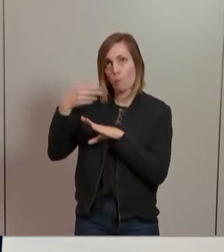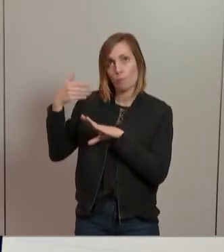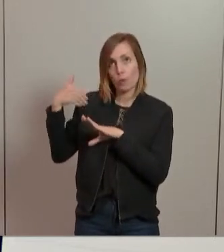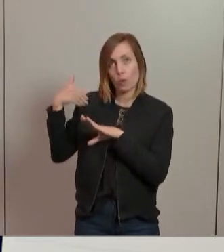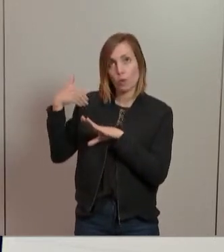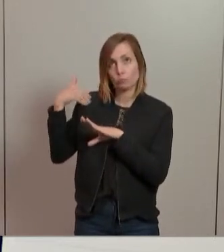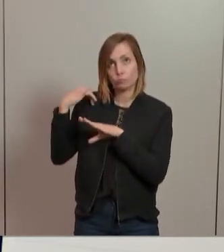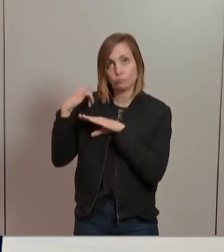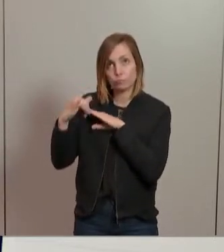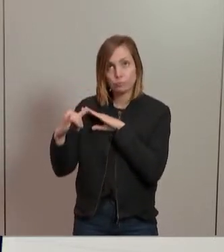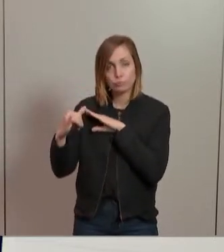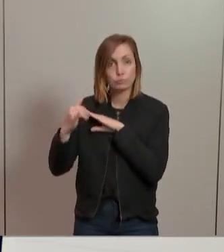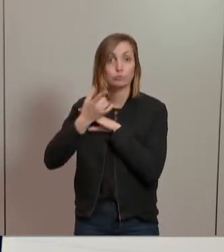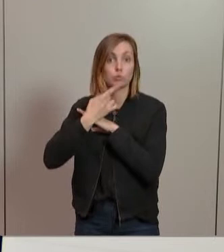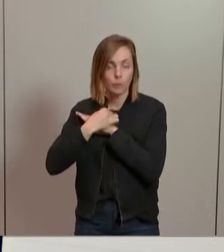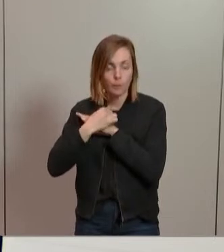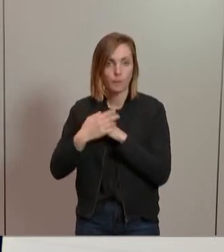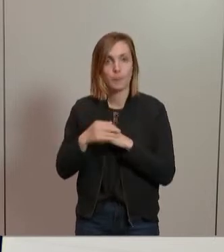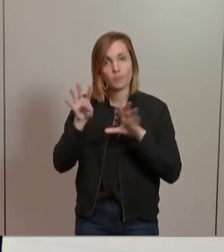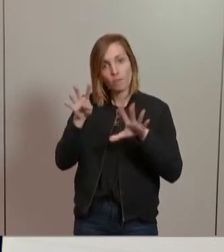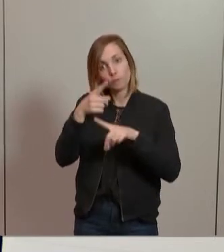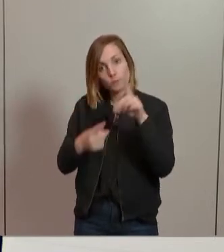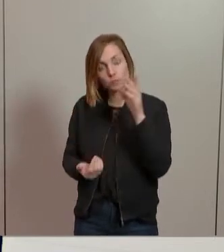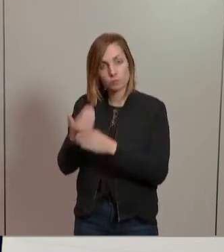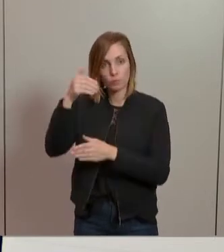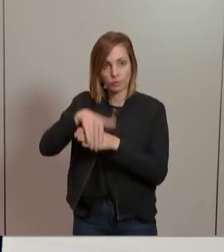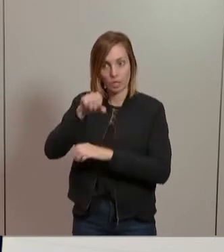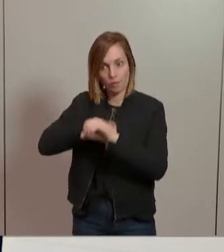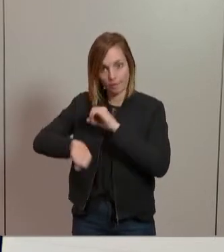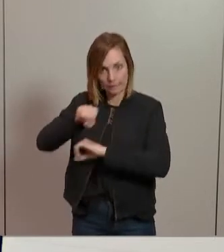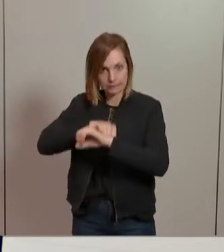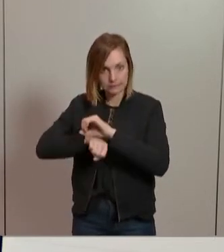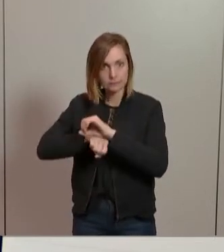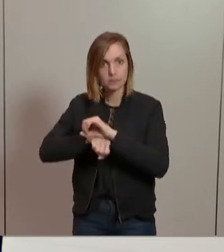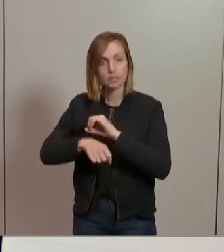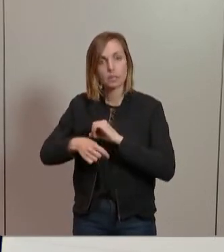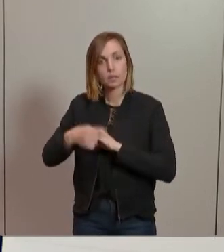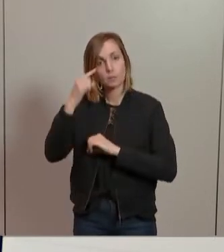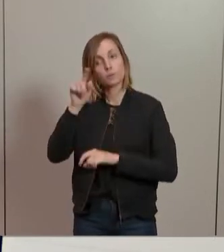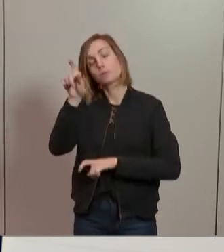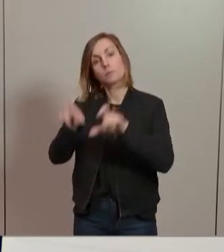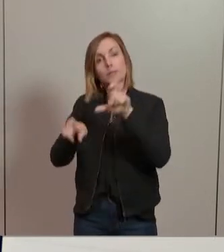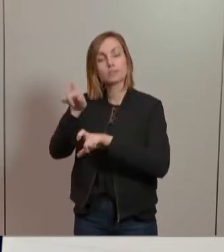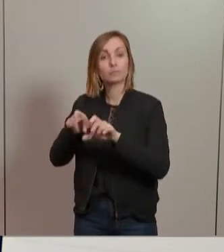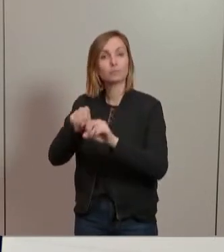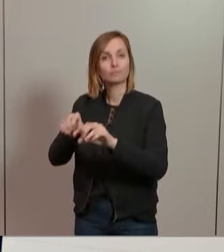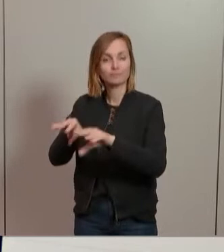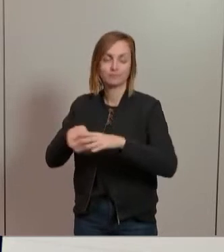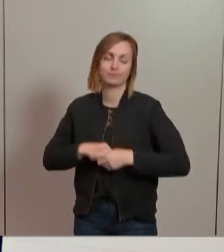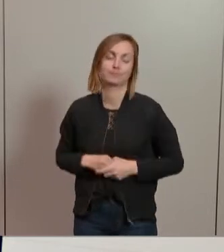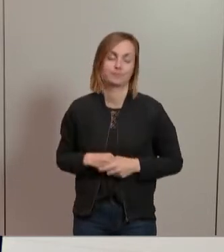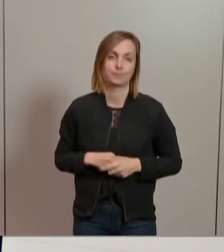depuis novembre, par exemple, et jusqu'au mois de juin. Donc 9 demi-journées qui sont proposées aux professeurs d'école pour ces animations.